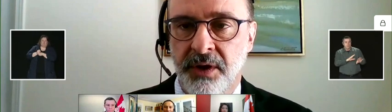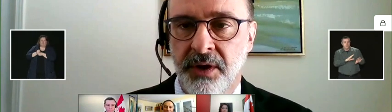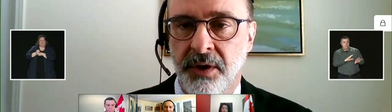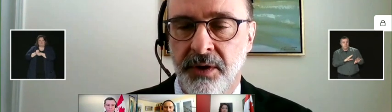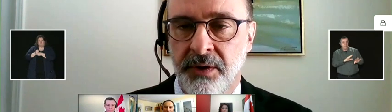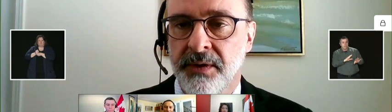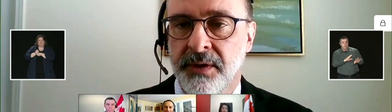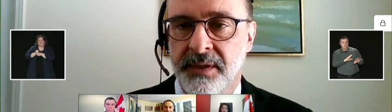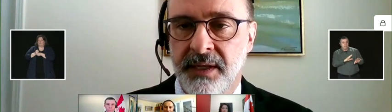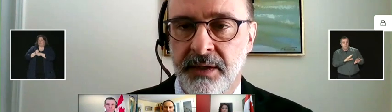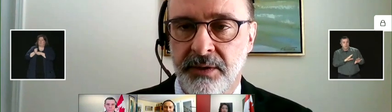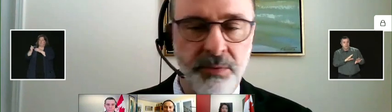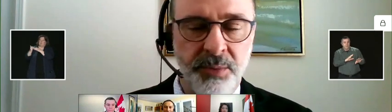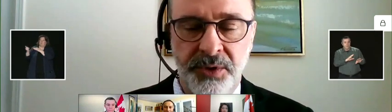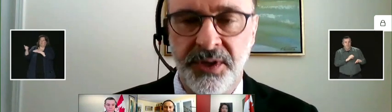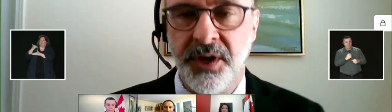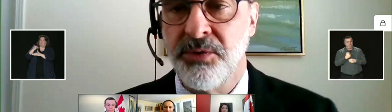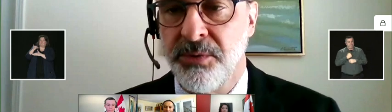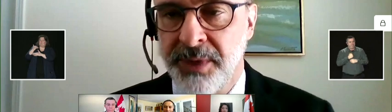au